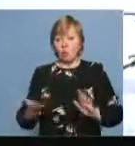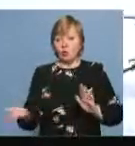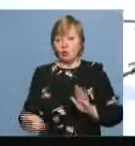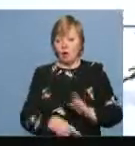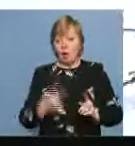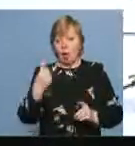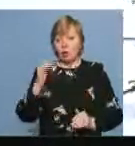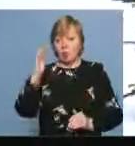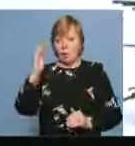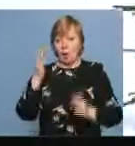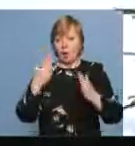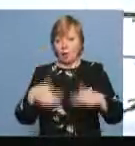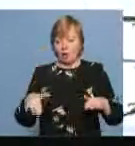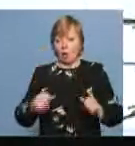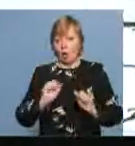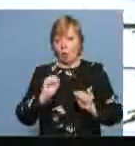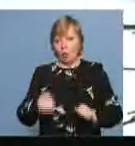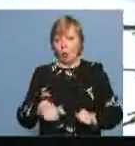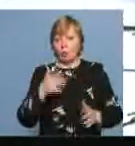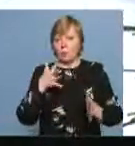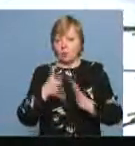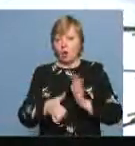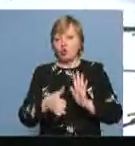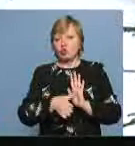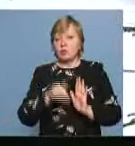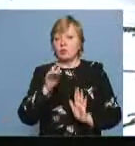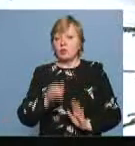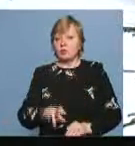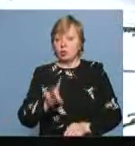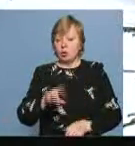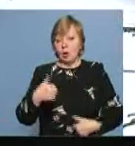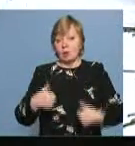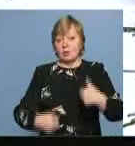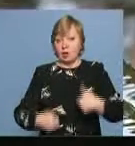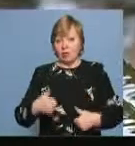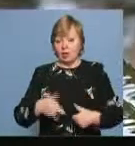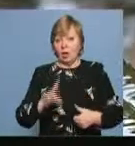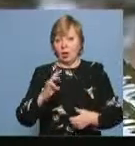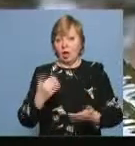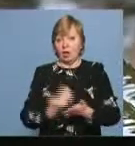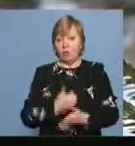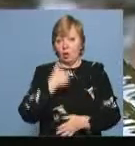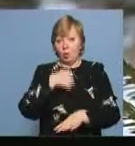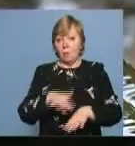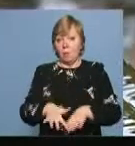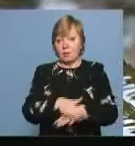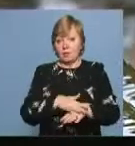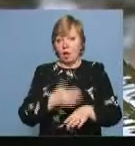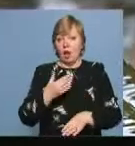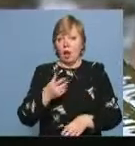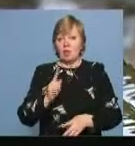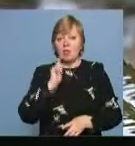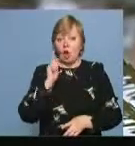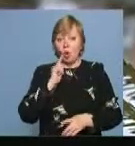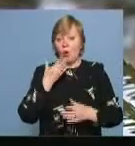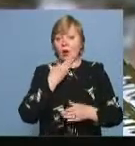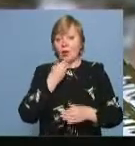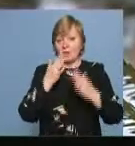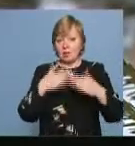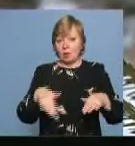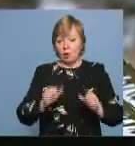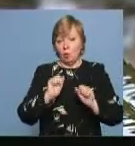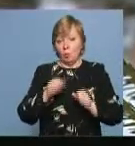ели может обойтись в 6 тысяч рублей. Для сравнения, на легальных новогодних базарах зеленую красавицу можно приобрести всего